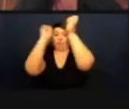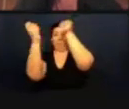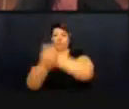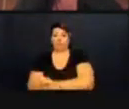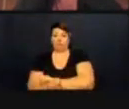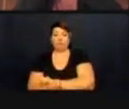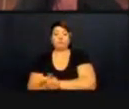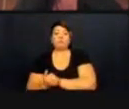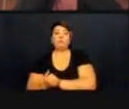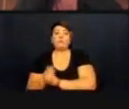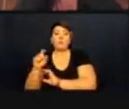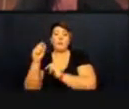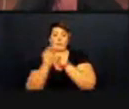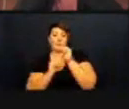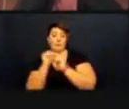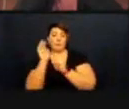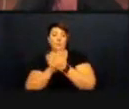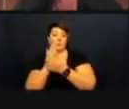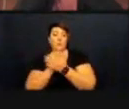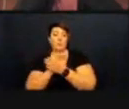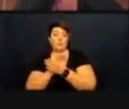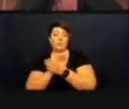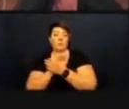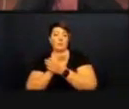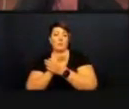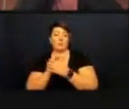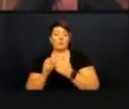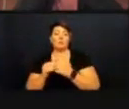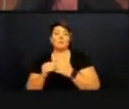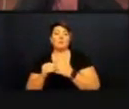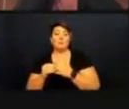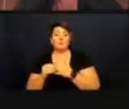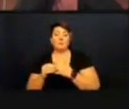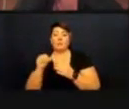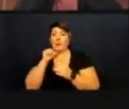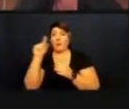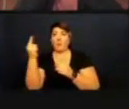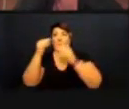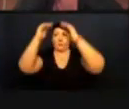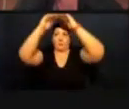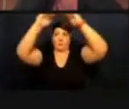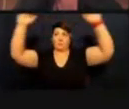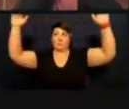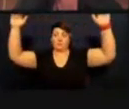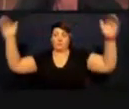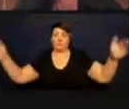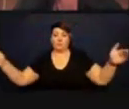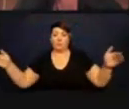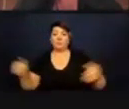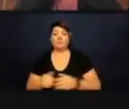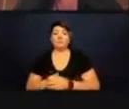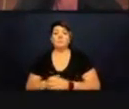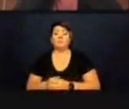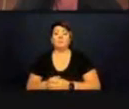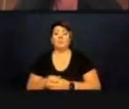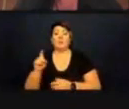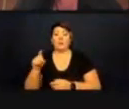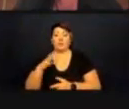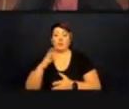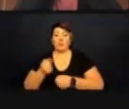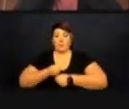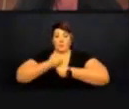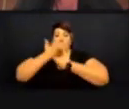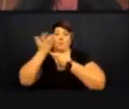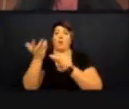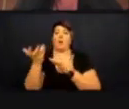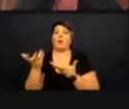Kwa hivyo inabidi katika karne ya 21 tunapaswa kujenga jengo ambayo inaendana na wakati